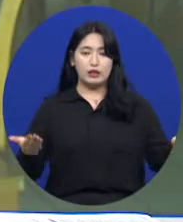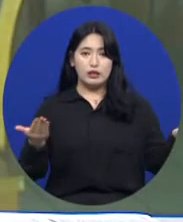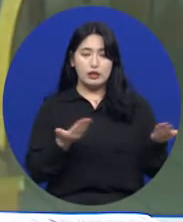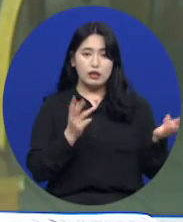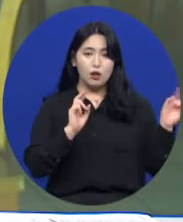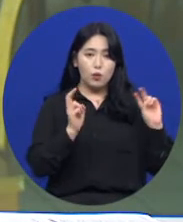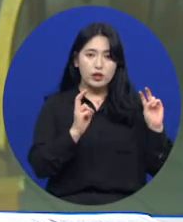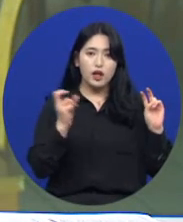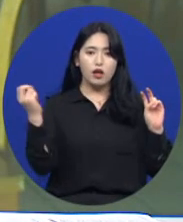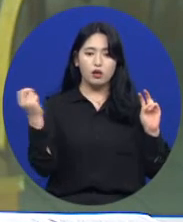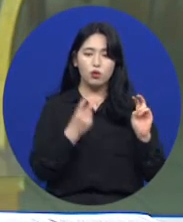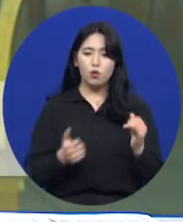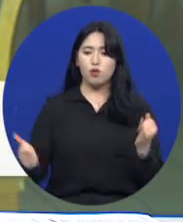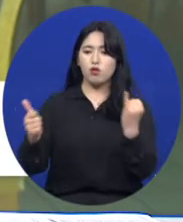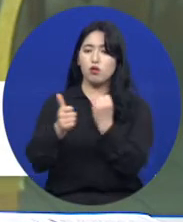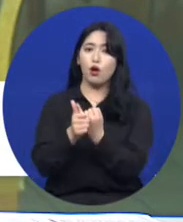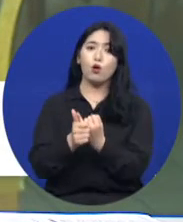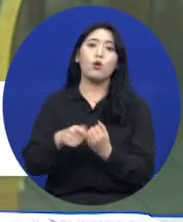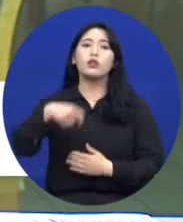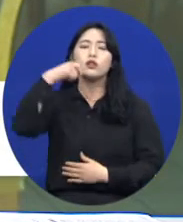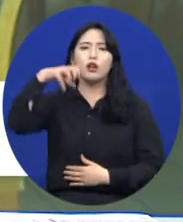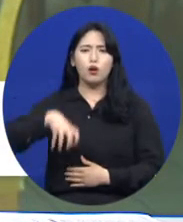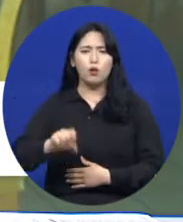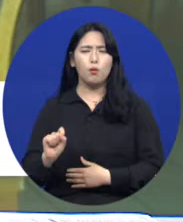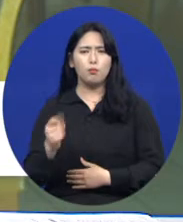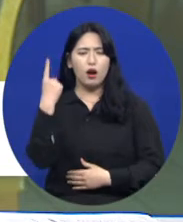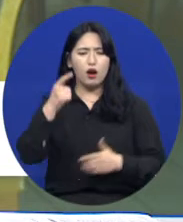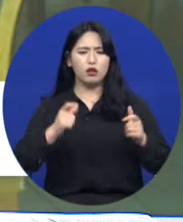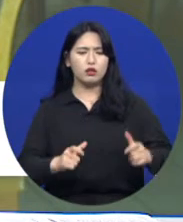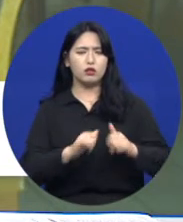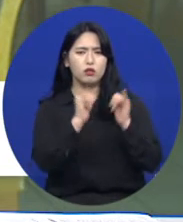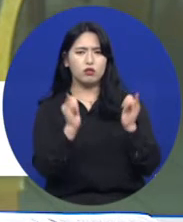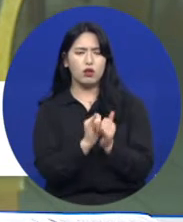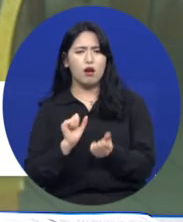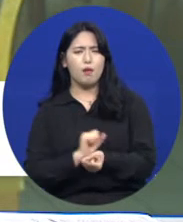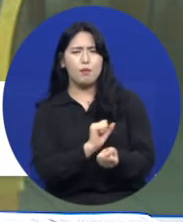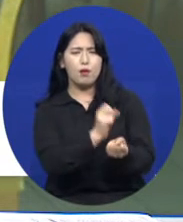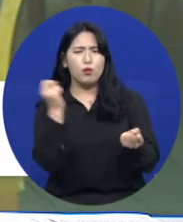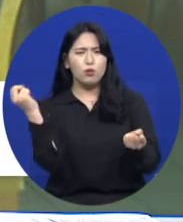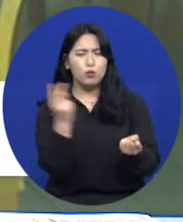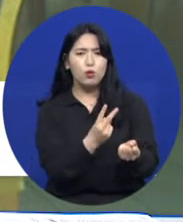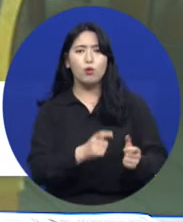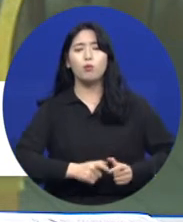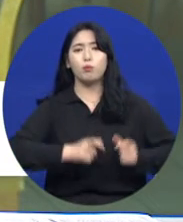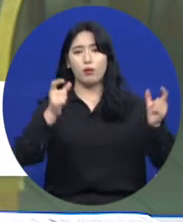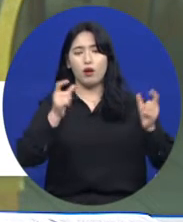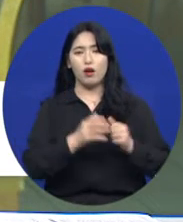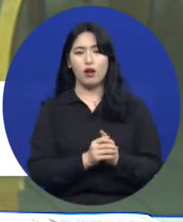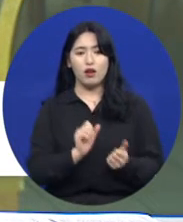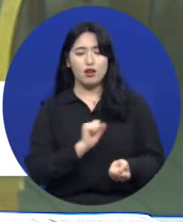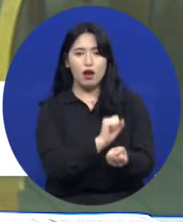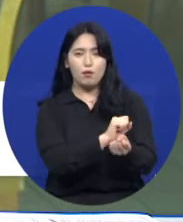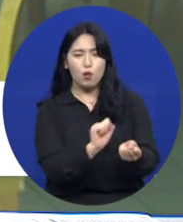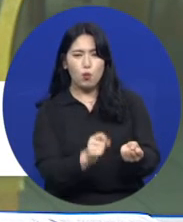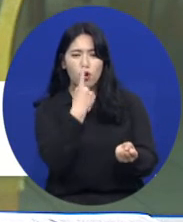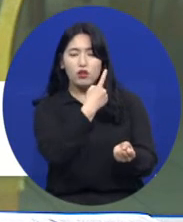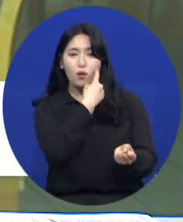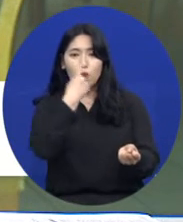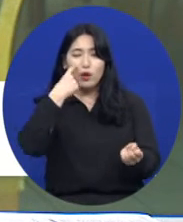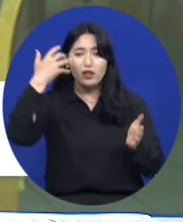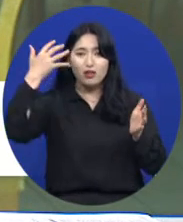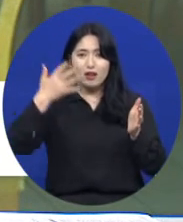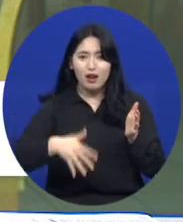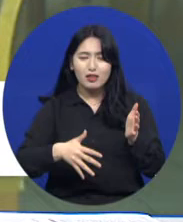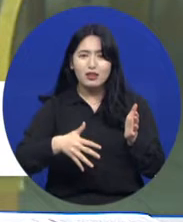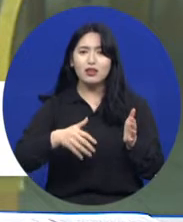직장과 결혼 피로연을 매개로 지역사회 내 전파가 또다시 급증하고 있습니다. 감염원이 확인되지 않은